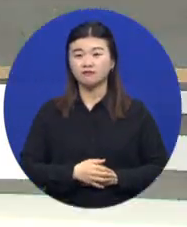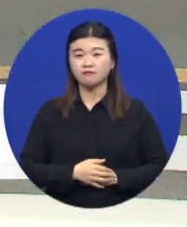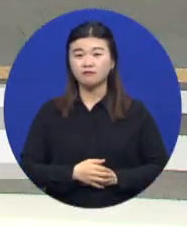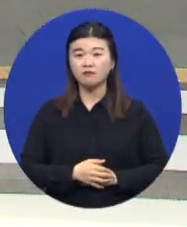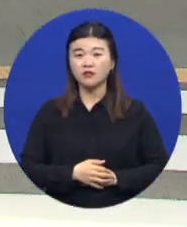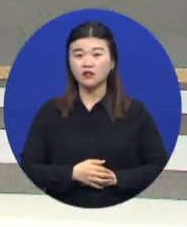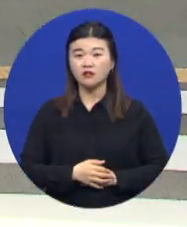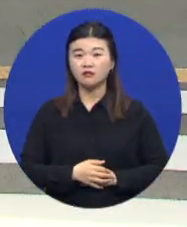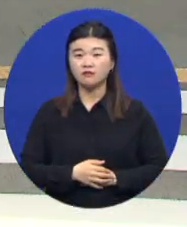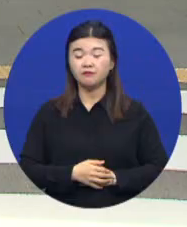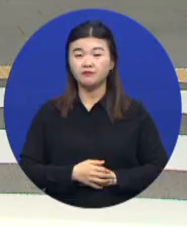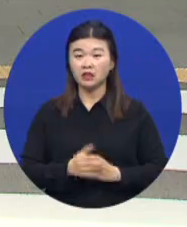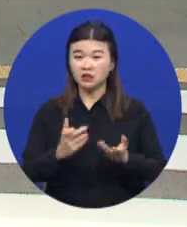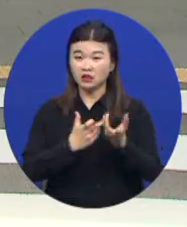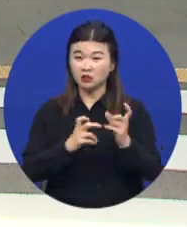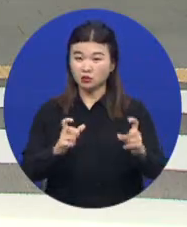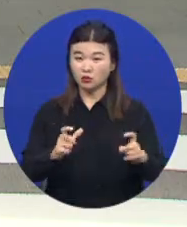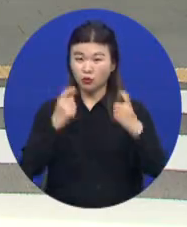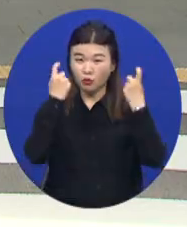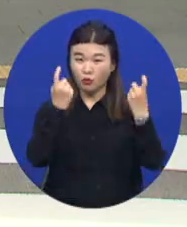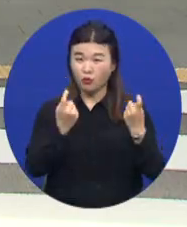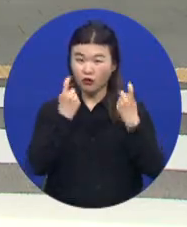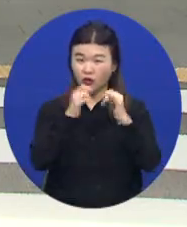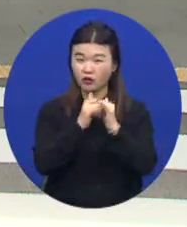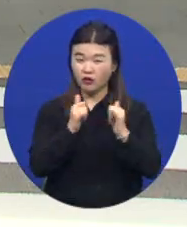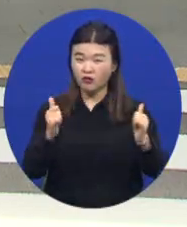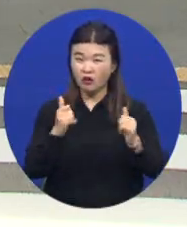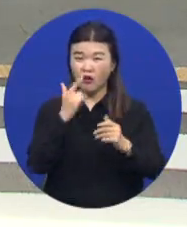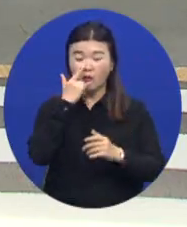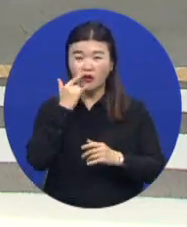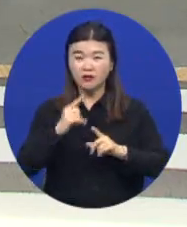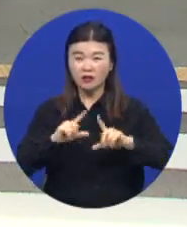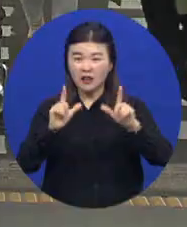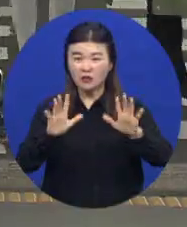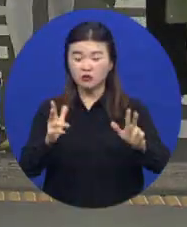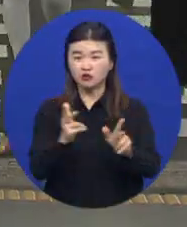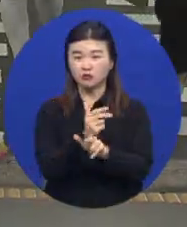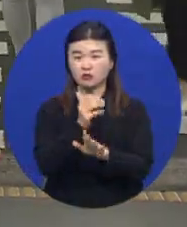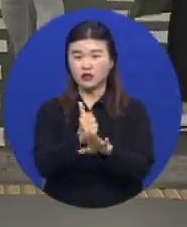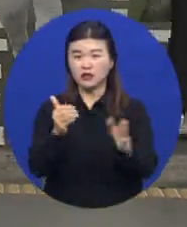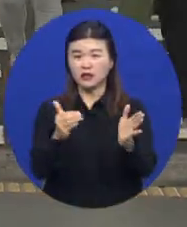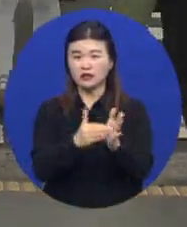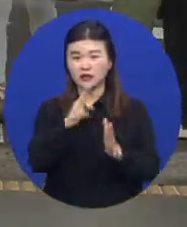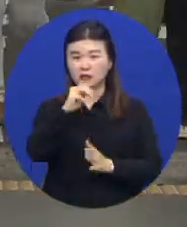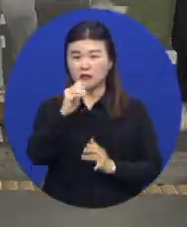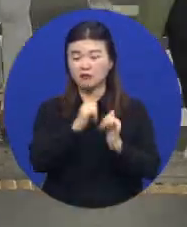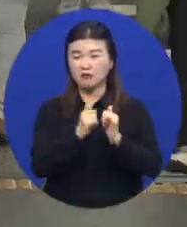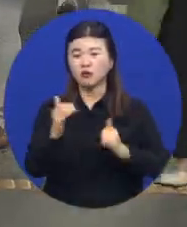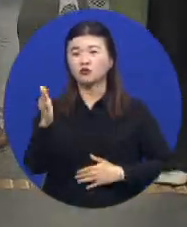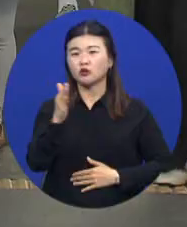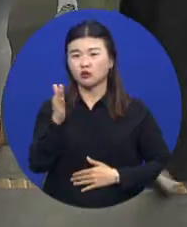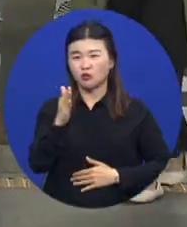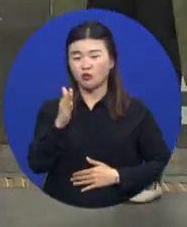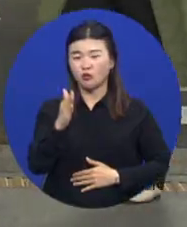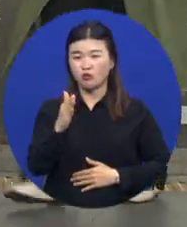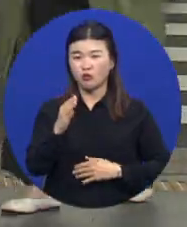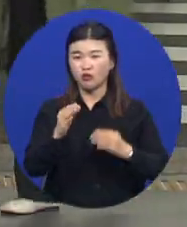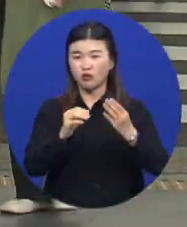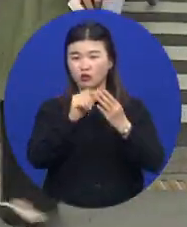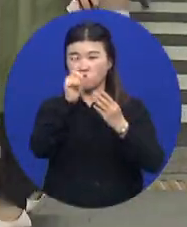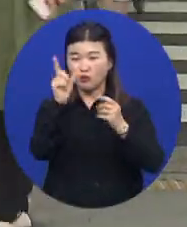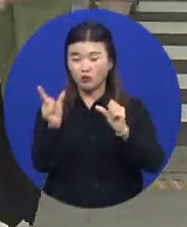같아요. 제주를 찾는 관광객은 어버이날인 이번 주말까지 3만여 명을 웃돌고 이달